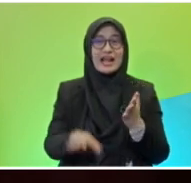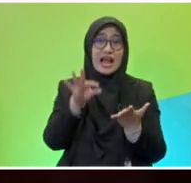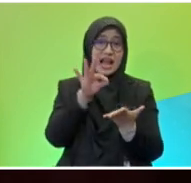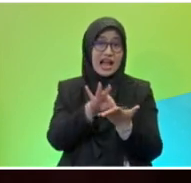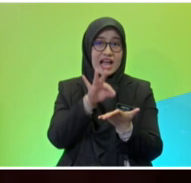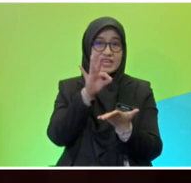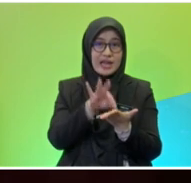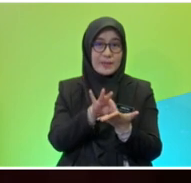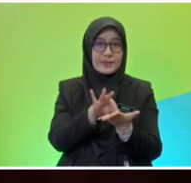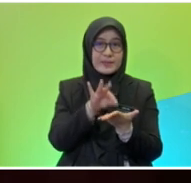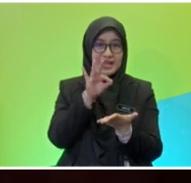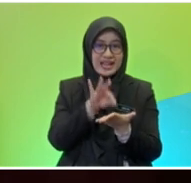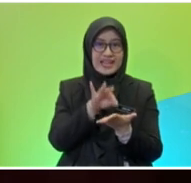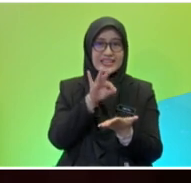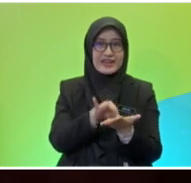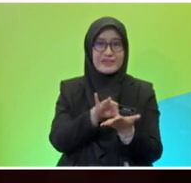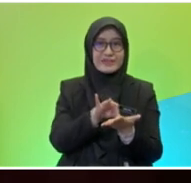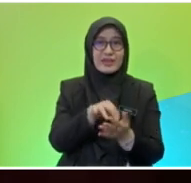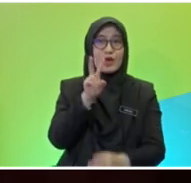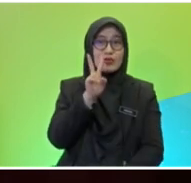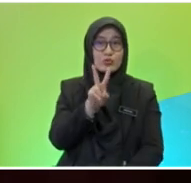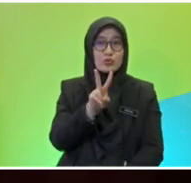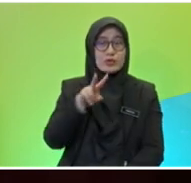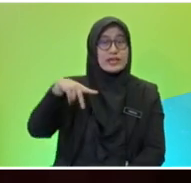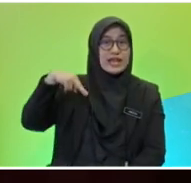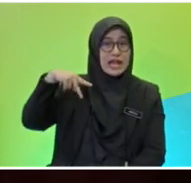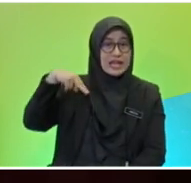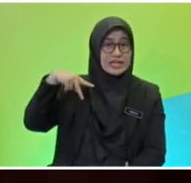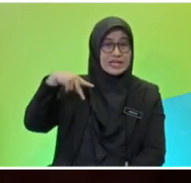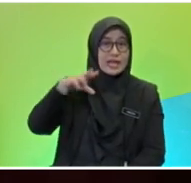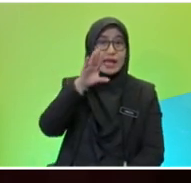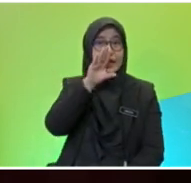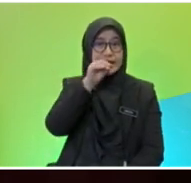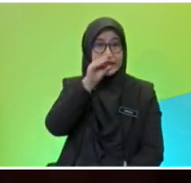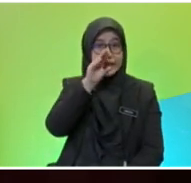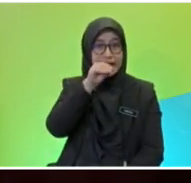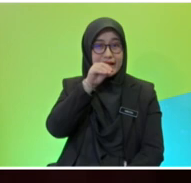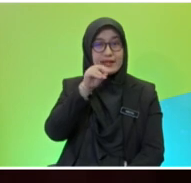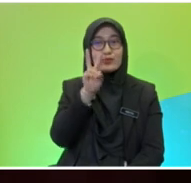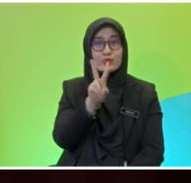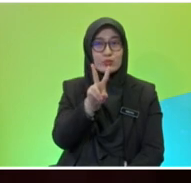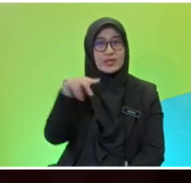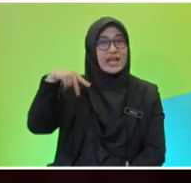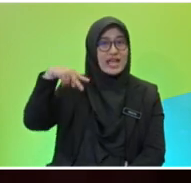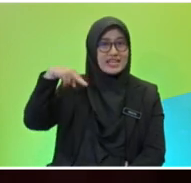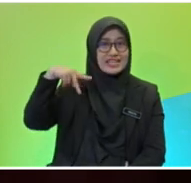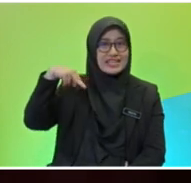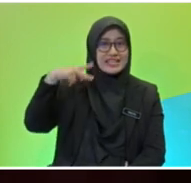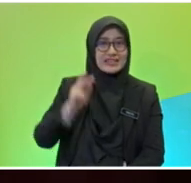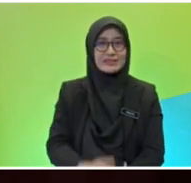Ayam. Ayam 2 kaki. Tadi itik 2 kaki. Betul. Kita